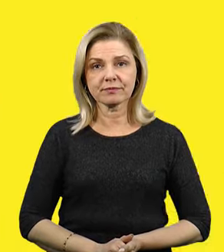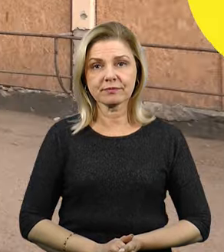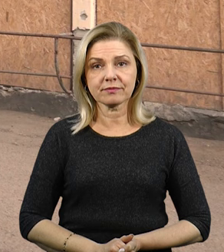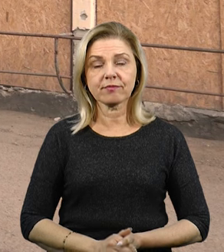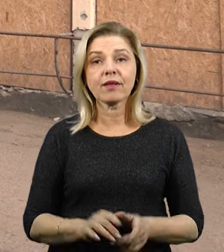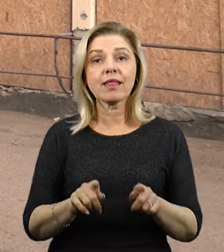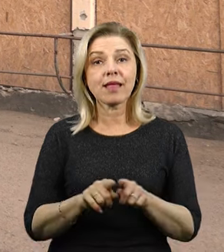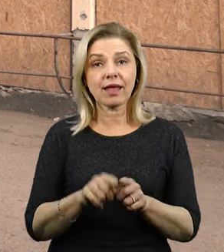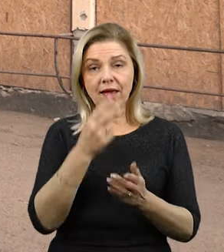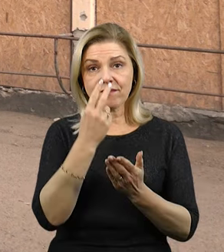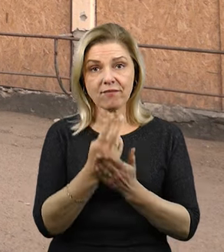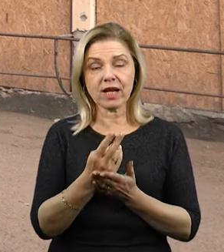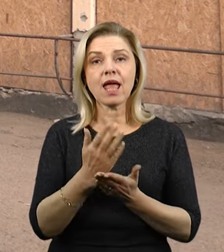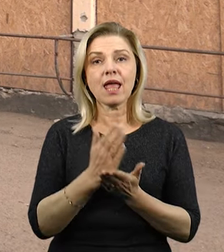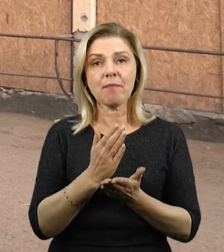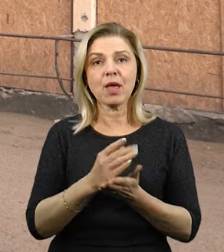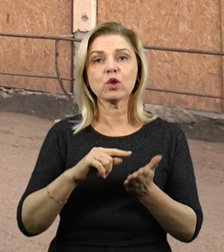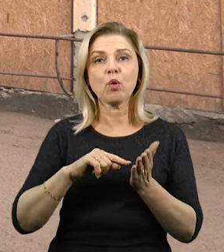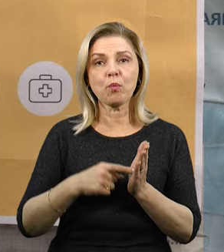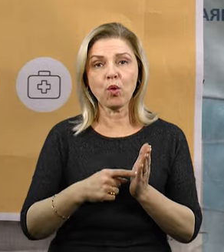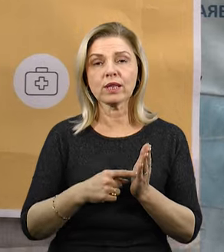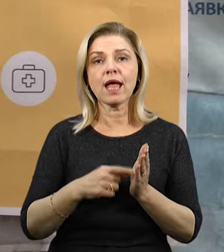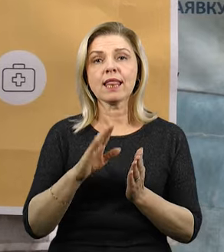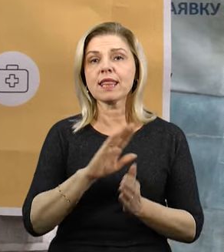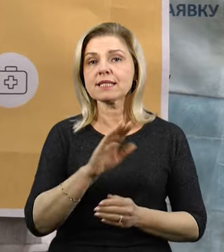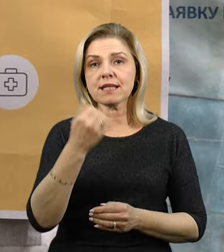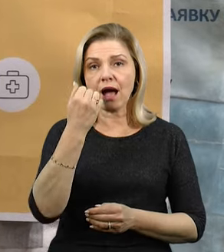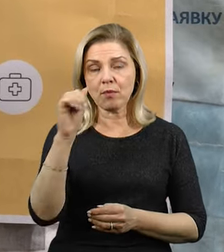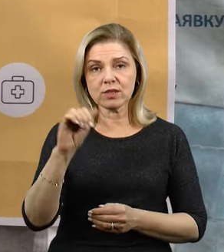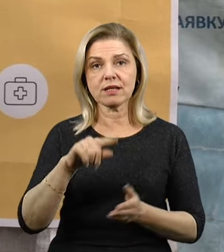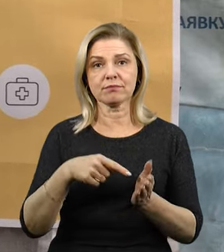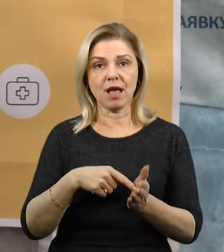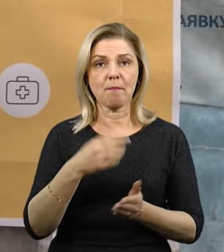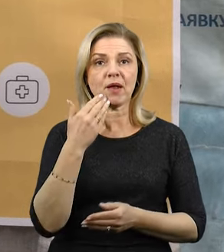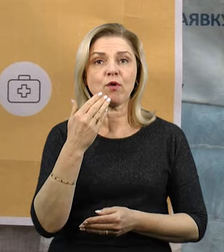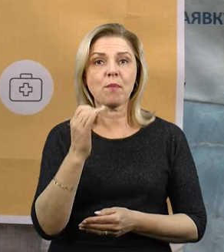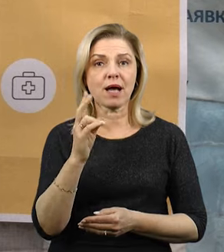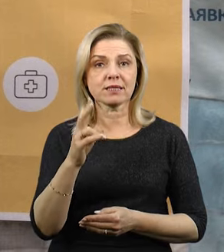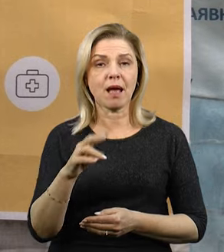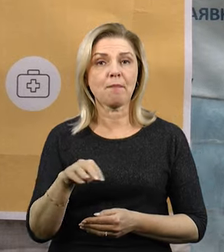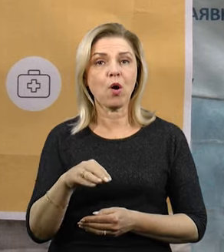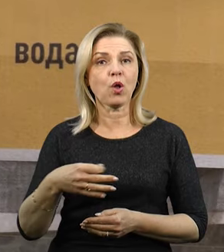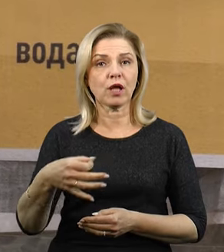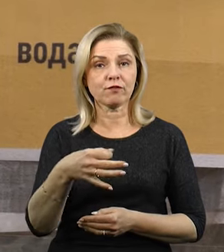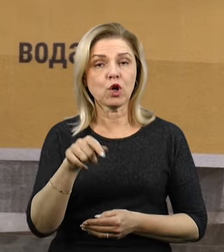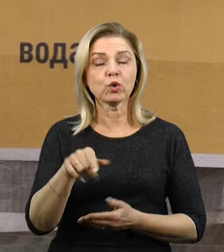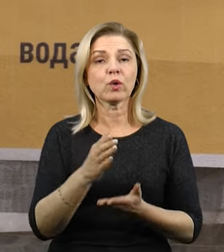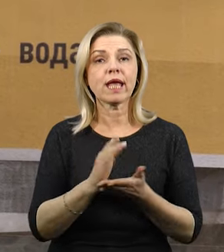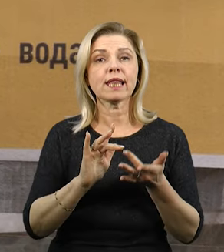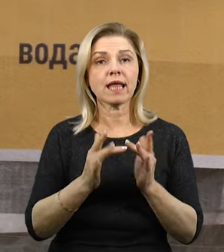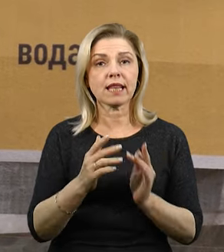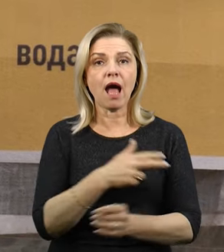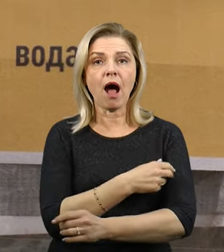Миколаїв Такий вигляд має пункт незламності в селищі міського типу Первомайська що на миколаївщині тут є інтернет